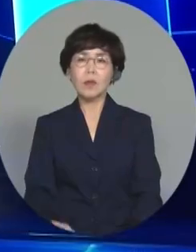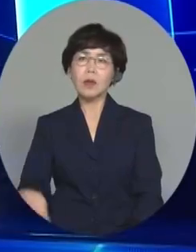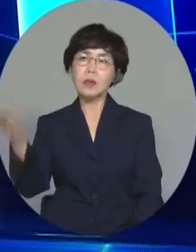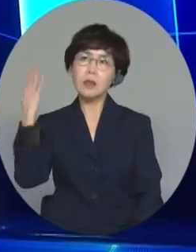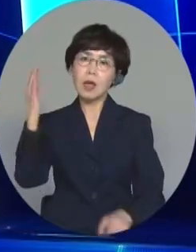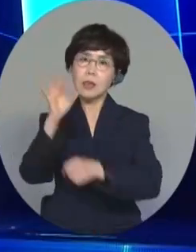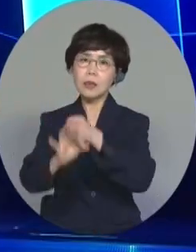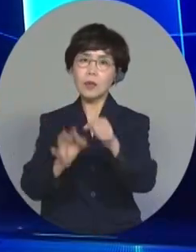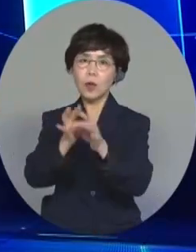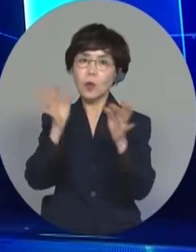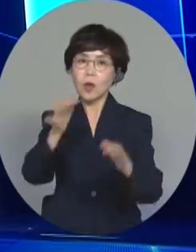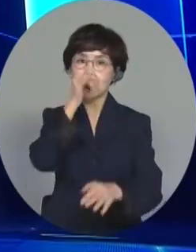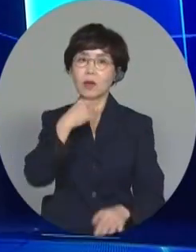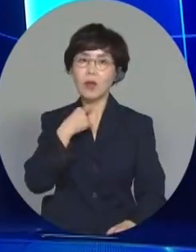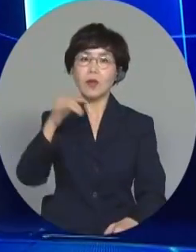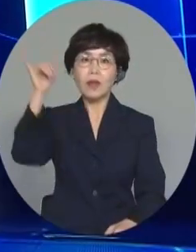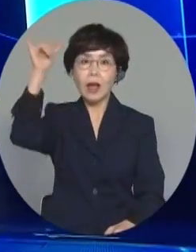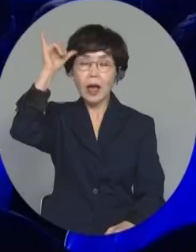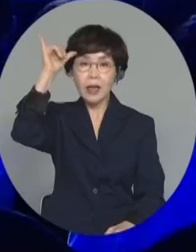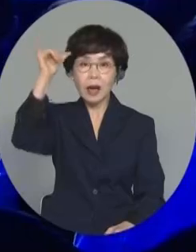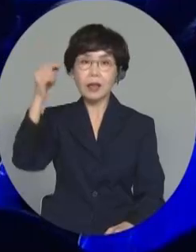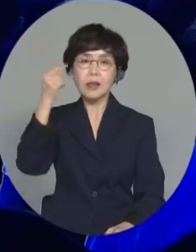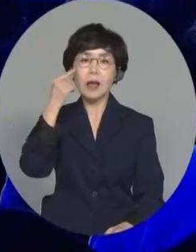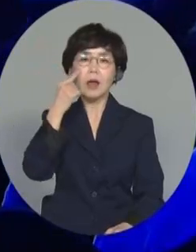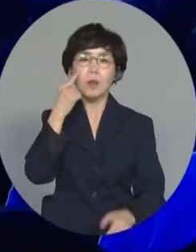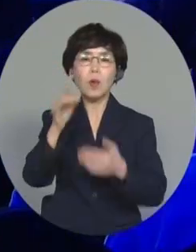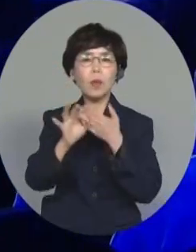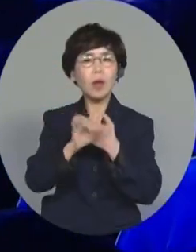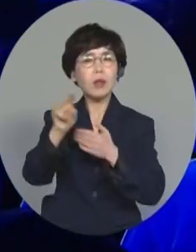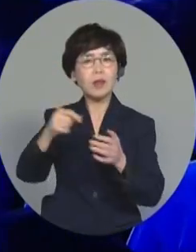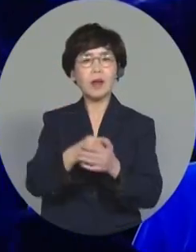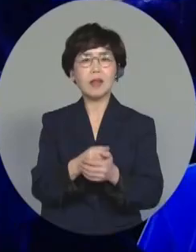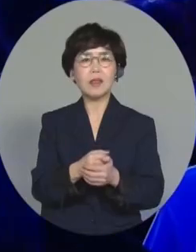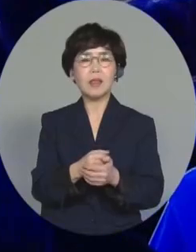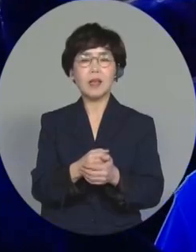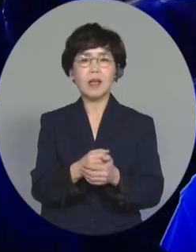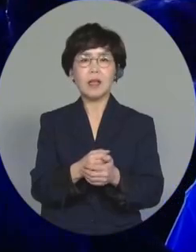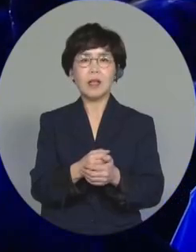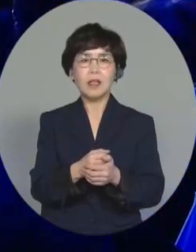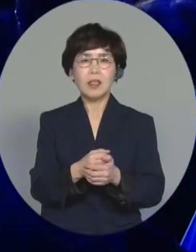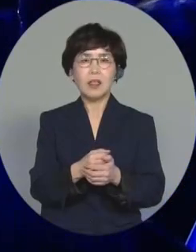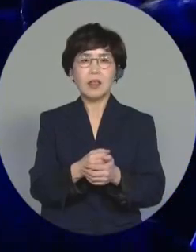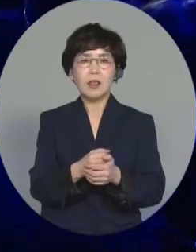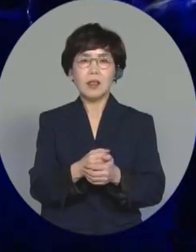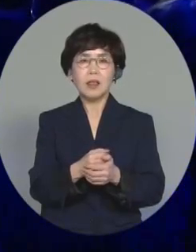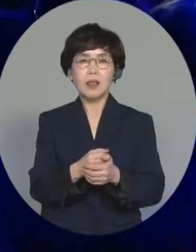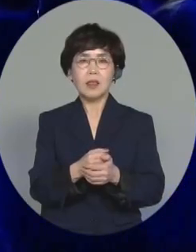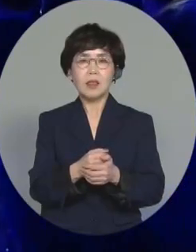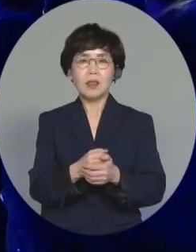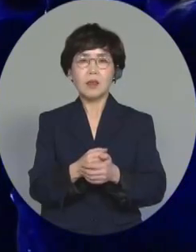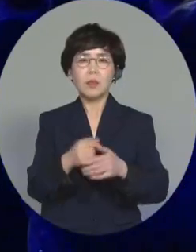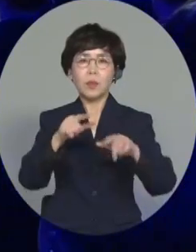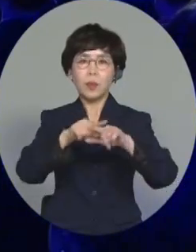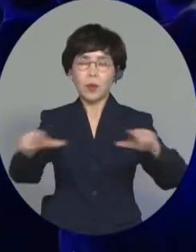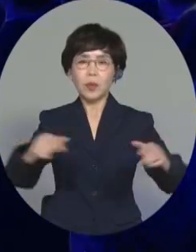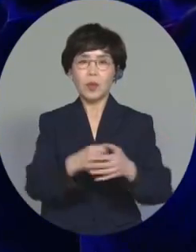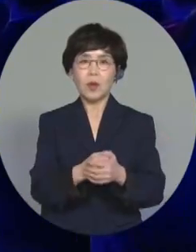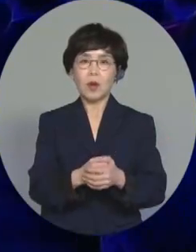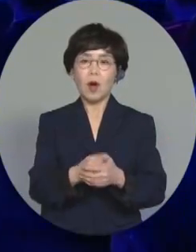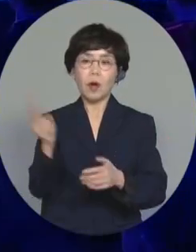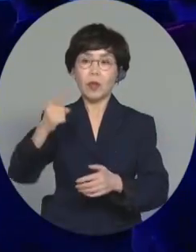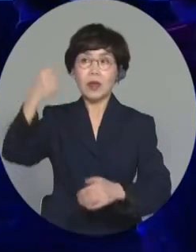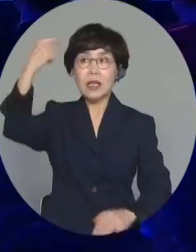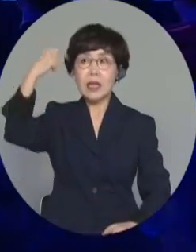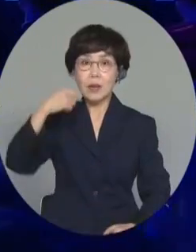지난 10여 년 동안 있었던 AI를 생각해 보시면 그것은 판별형 AI입니다. 어떤